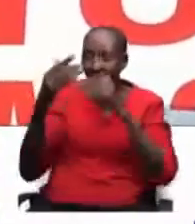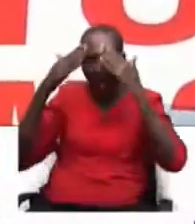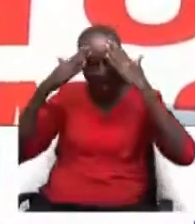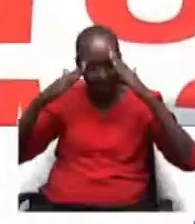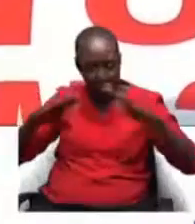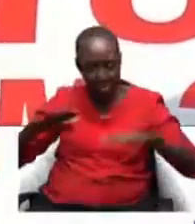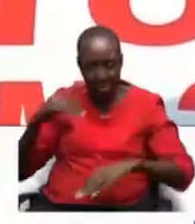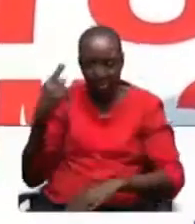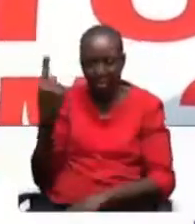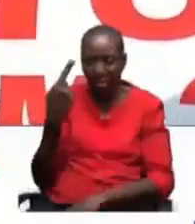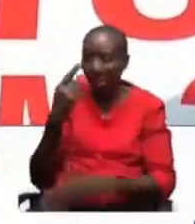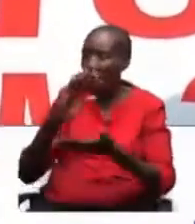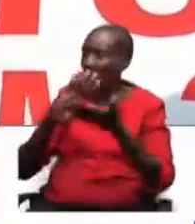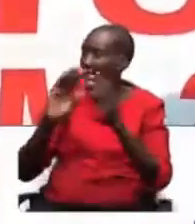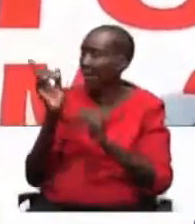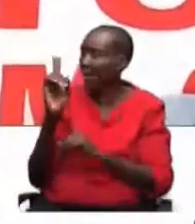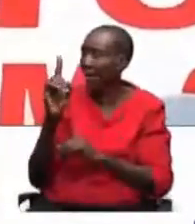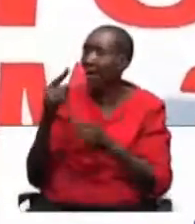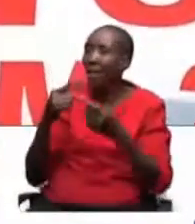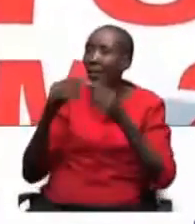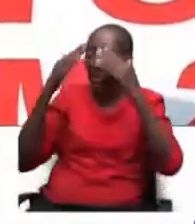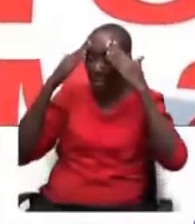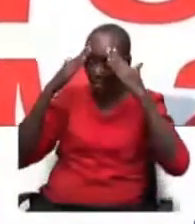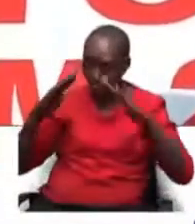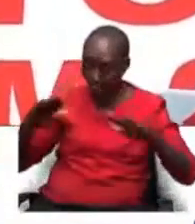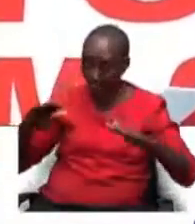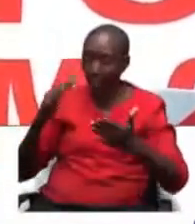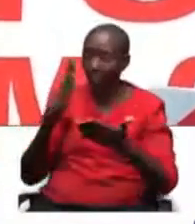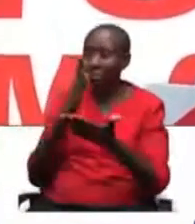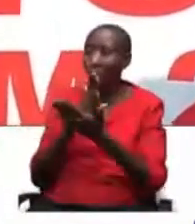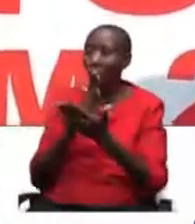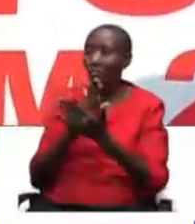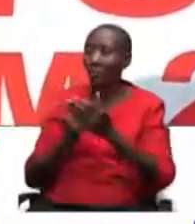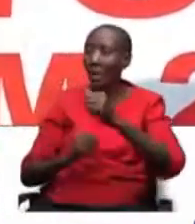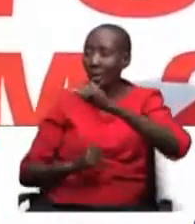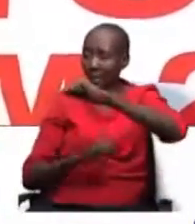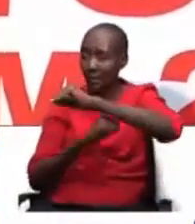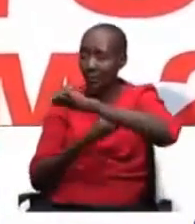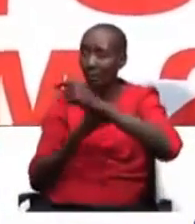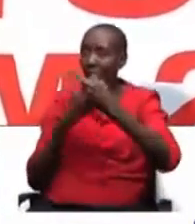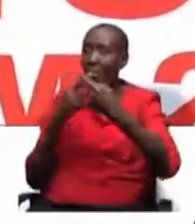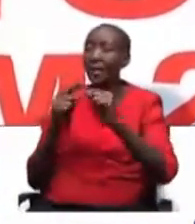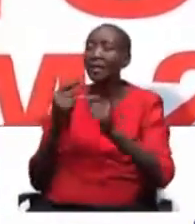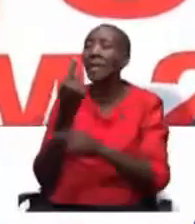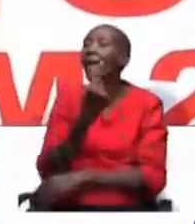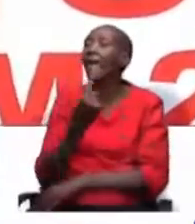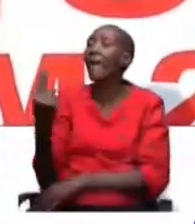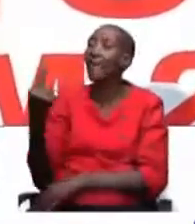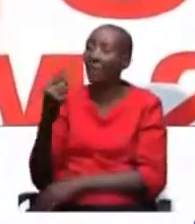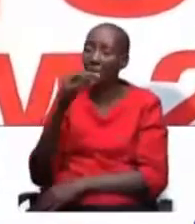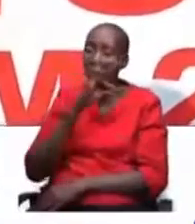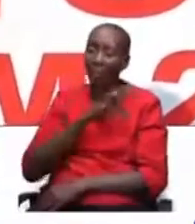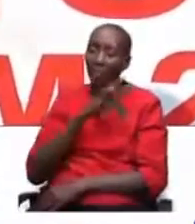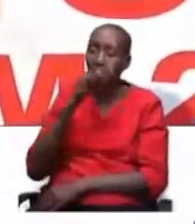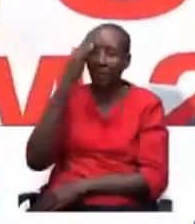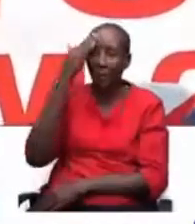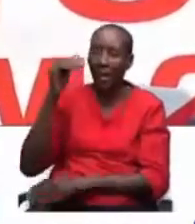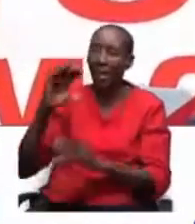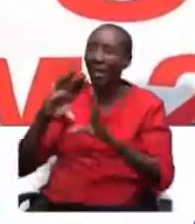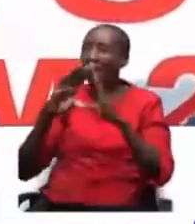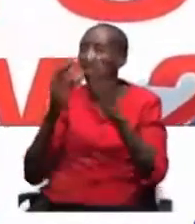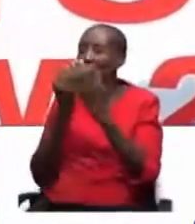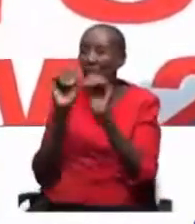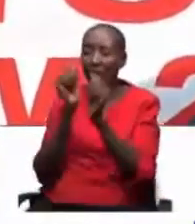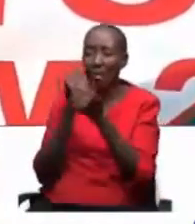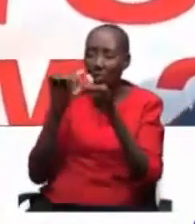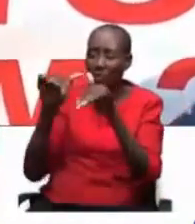yake. Ingawa ni Waislamu ambao wanaleta huo usaidizi, lakini unafikia kila mtu, manake katika jamii huwezi ishi peke yako, lazima uishi na mtu